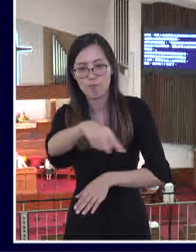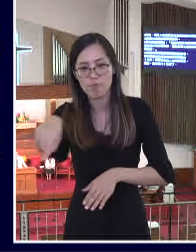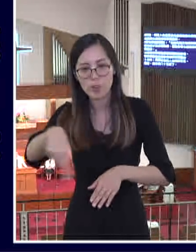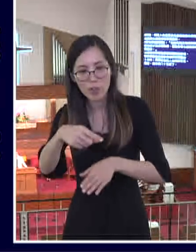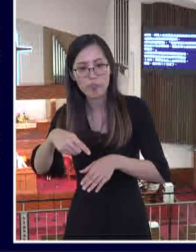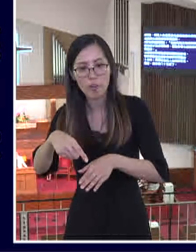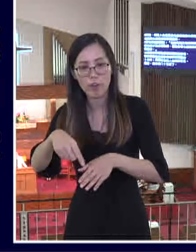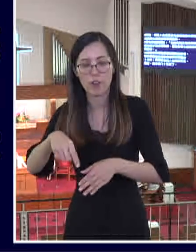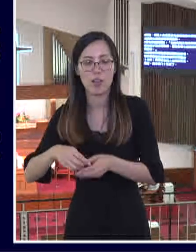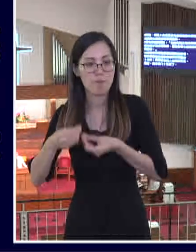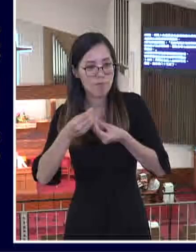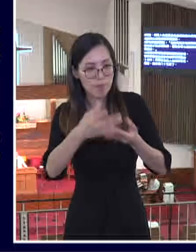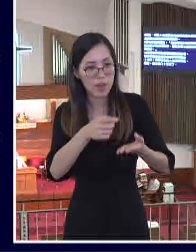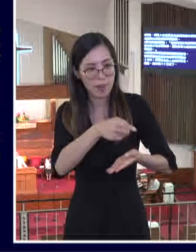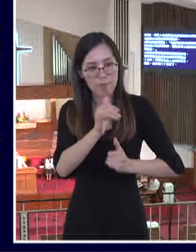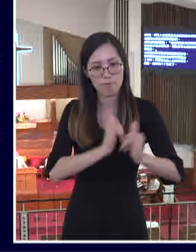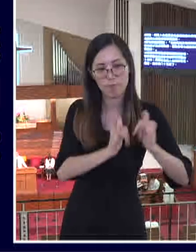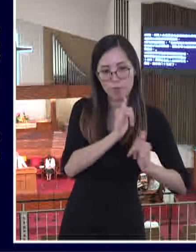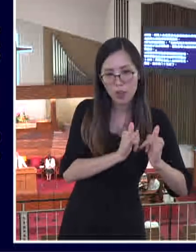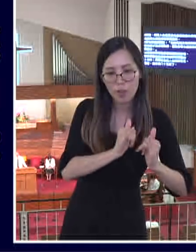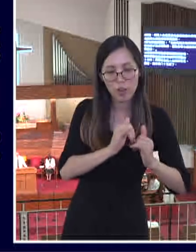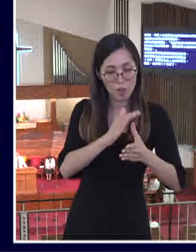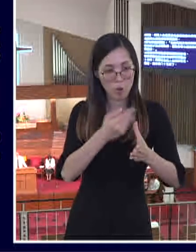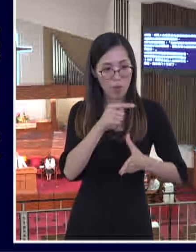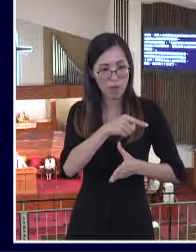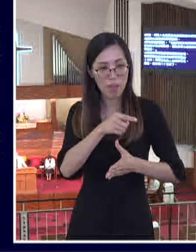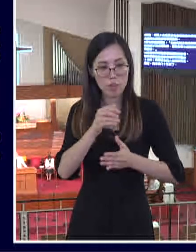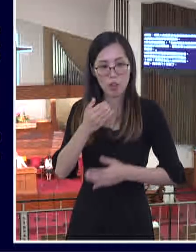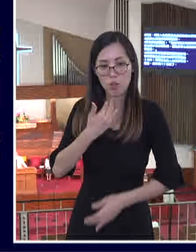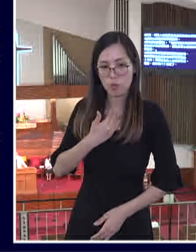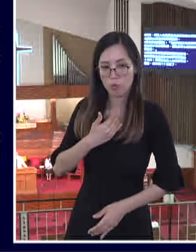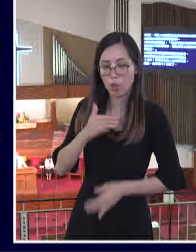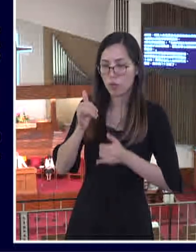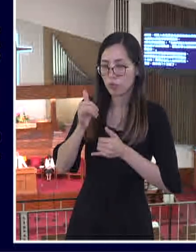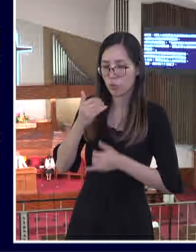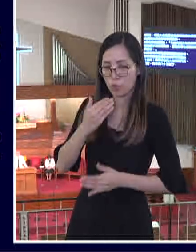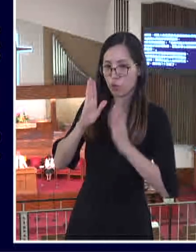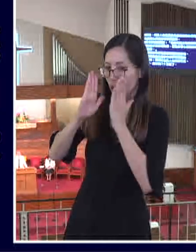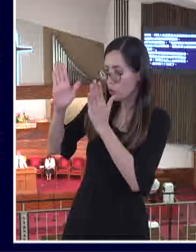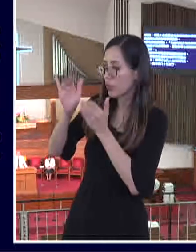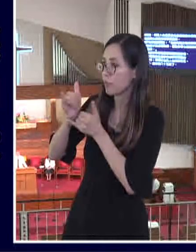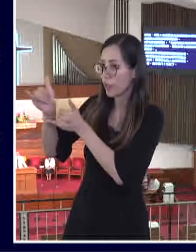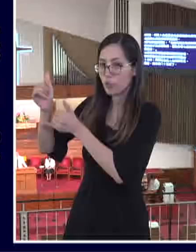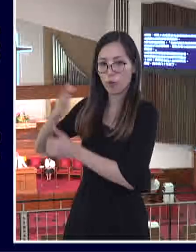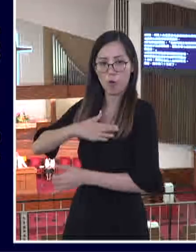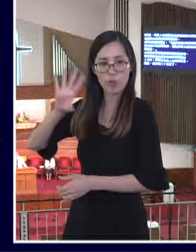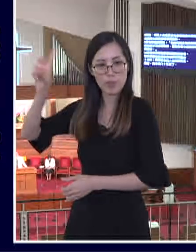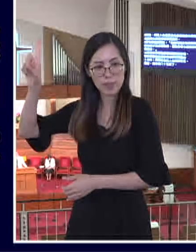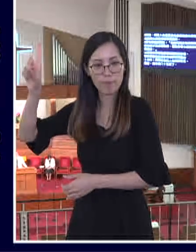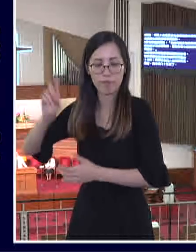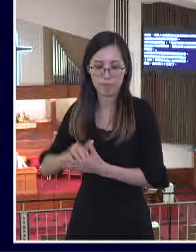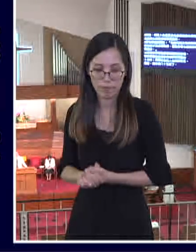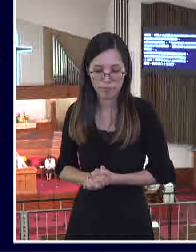为你专心跟从耶和华我的神。自从耶和华对摩西说这话的时